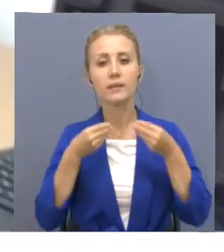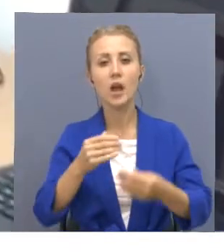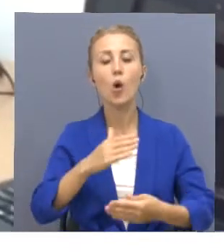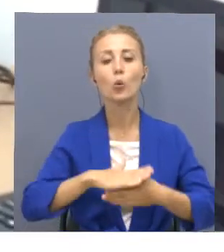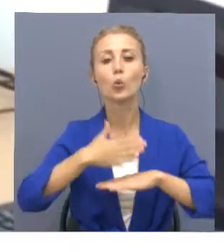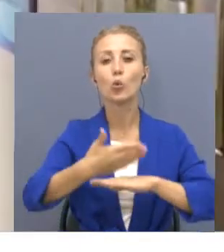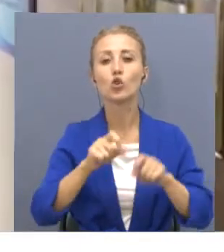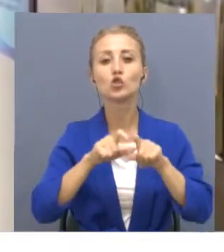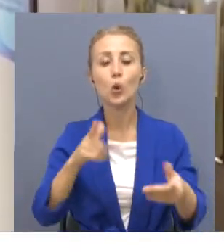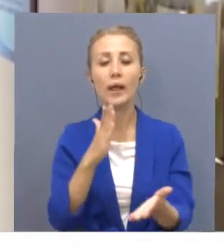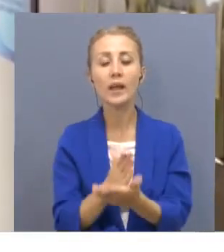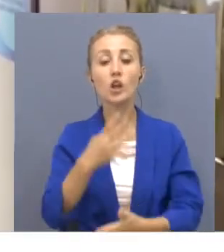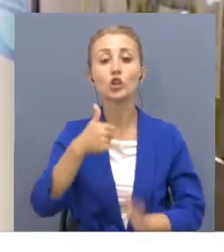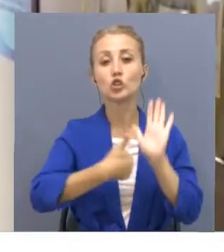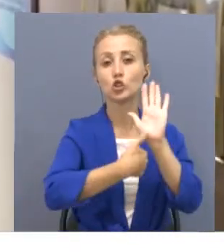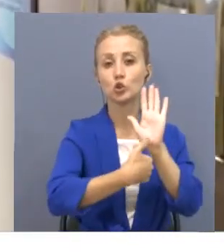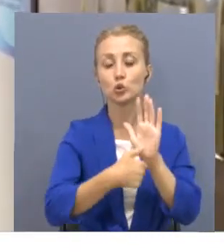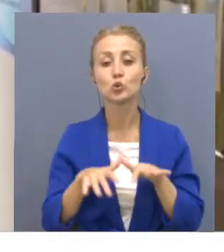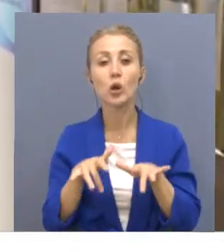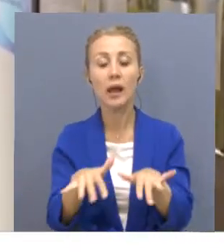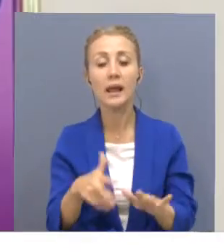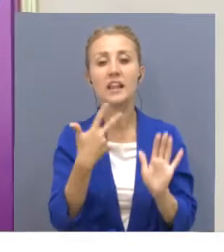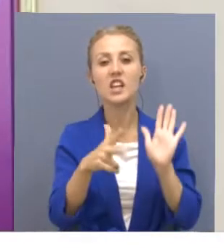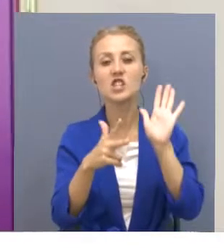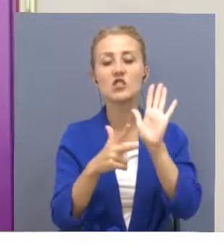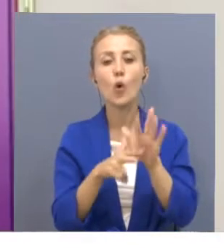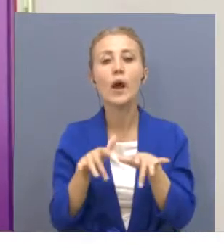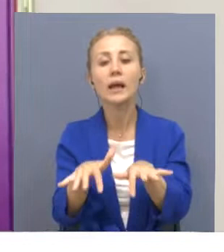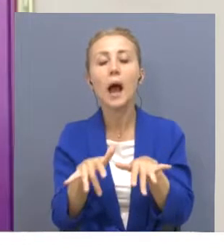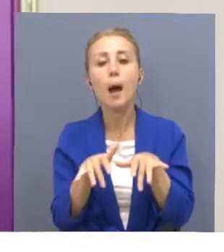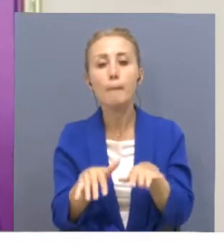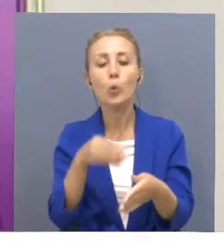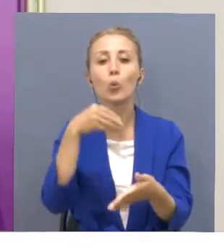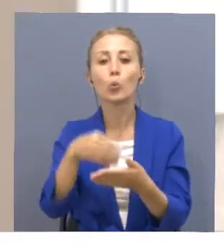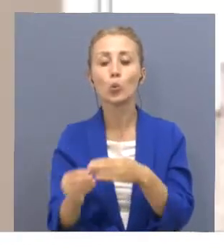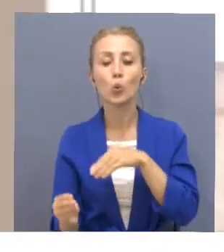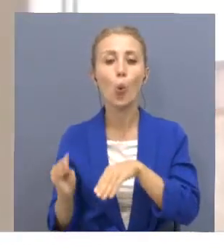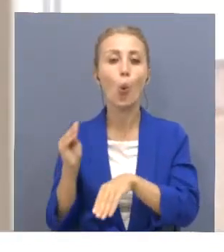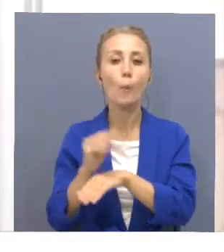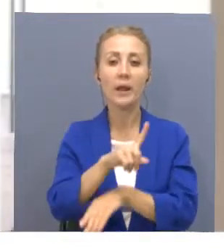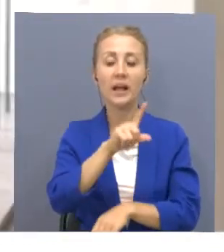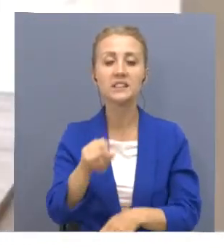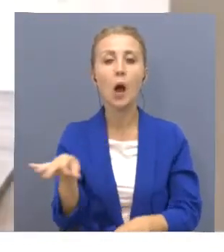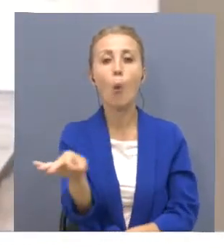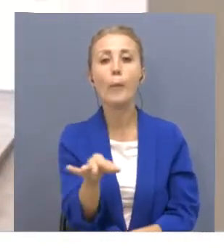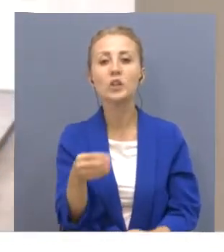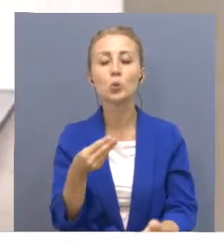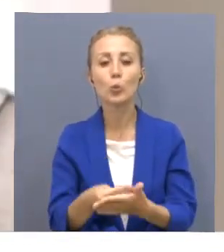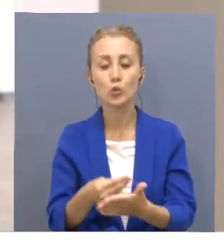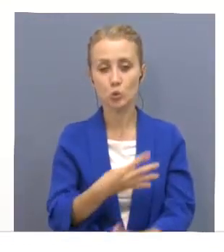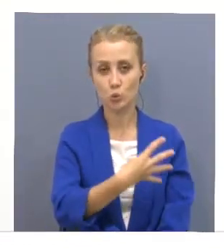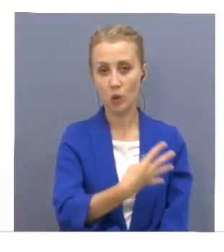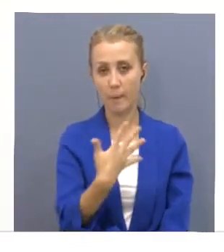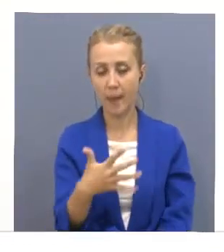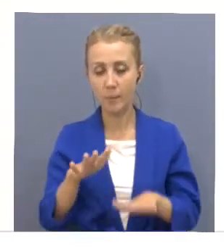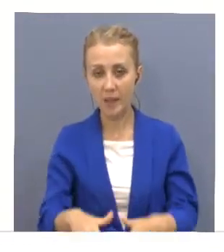школах имеется 600 компьютеров, еще 38 компьютеров приобретено дополнительно за счет областного бюджета и 45